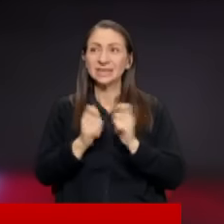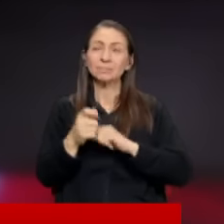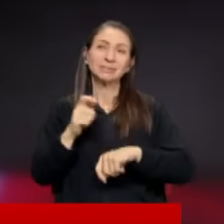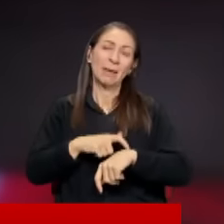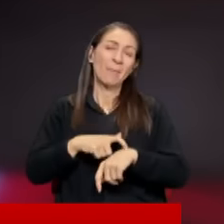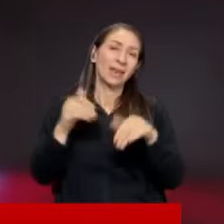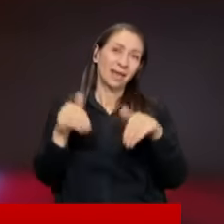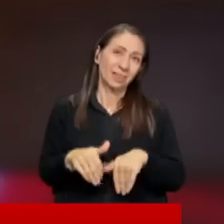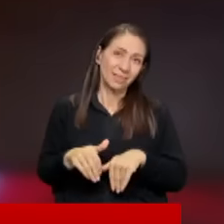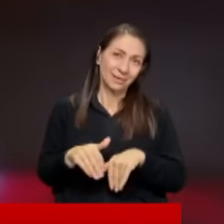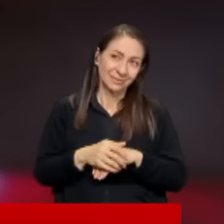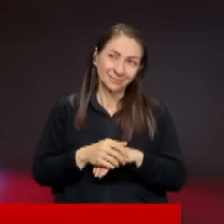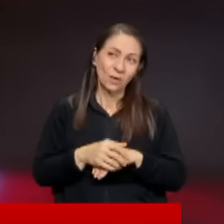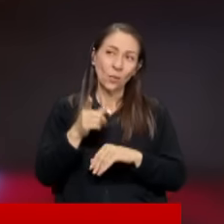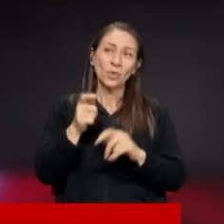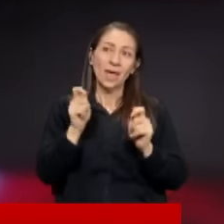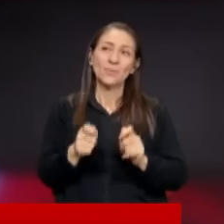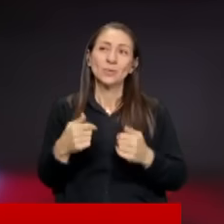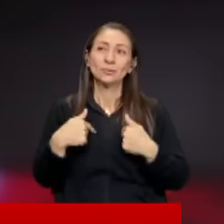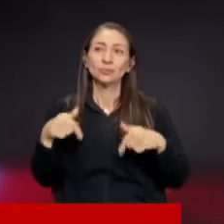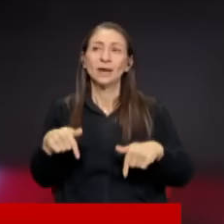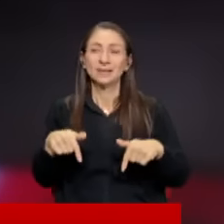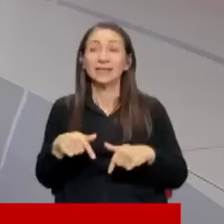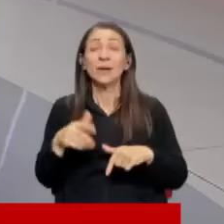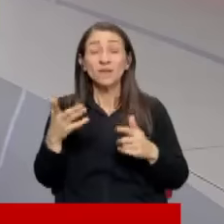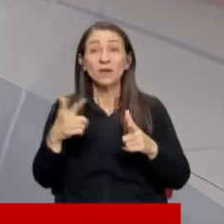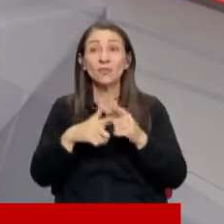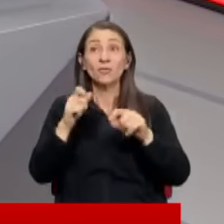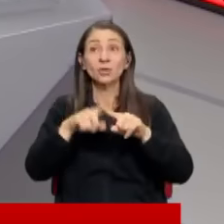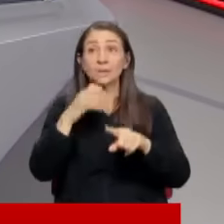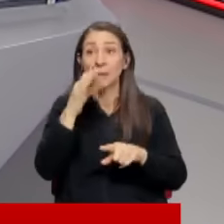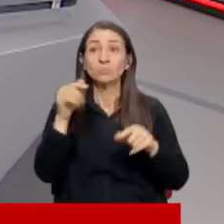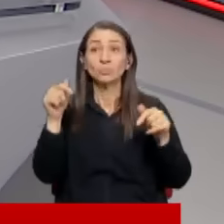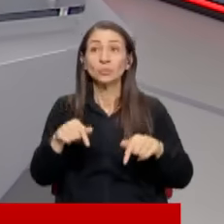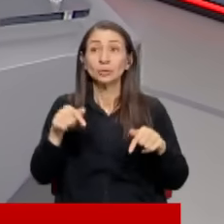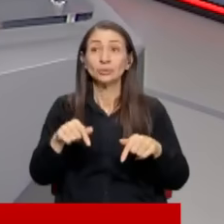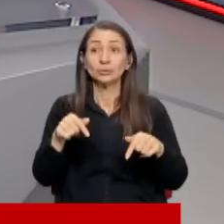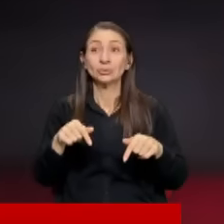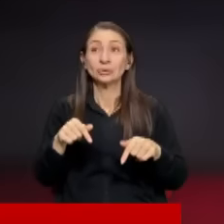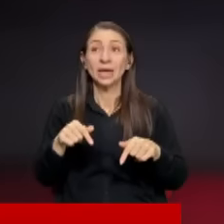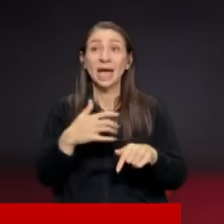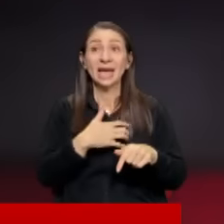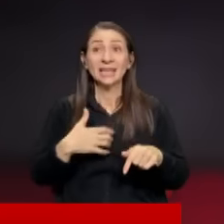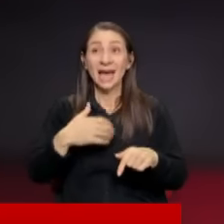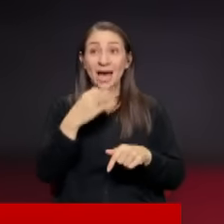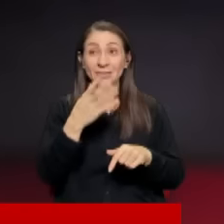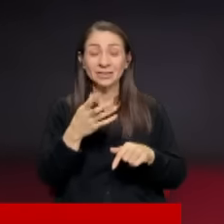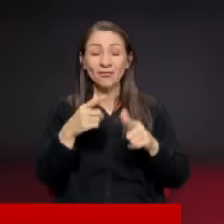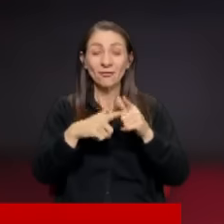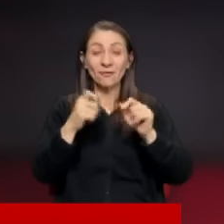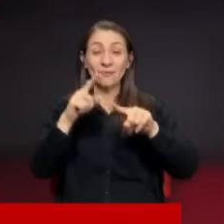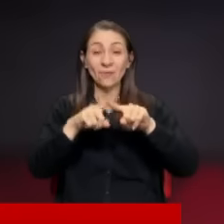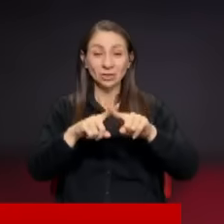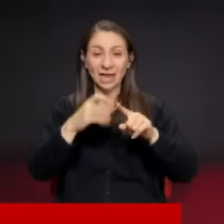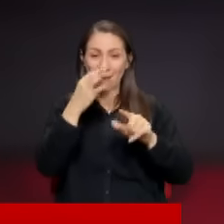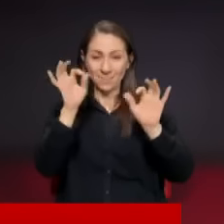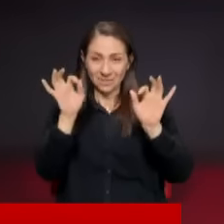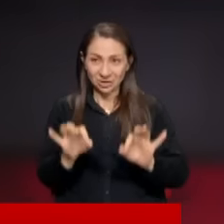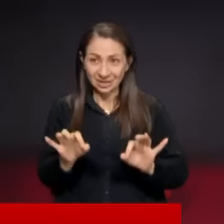geldi. Onu gerçekleştiriyoruz şu anda. Peki ya Fox Haber? Bugün ana haberimize Fox Haber olarak